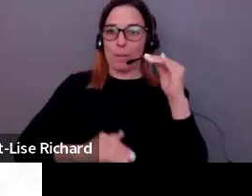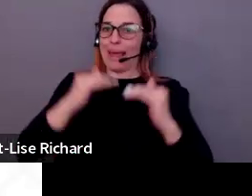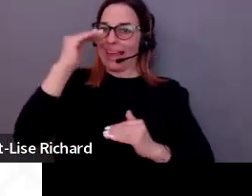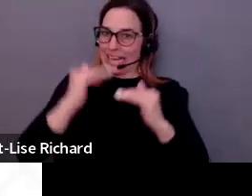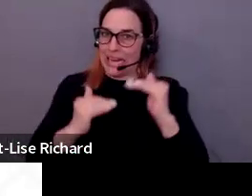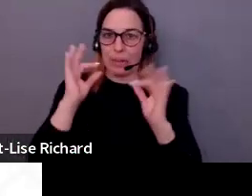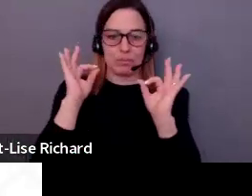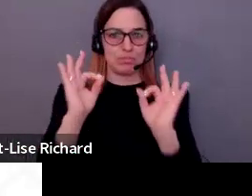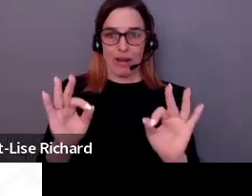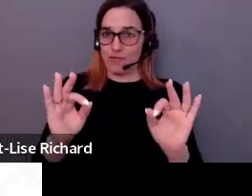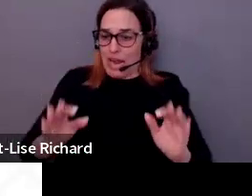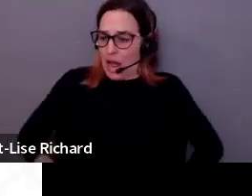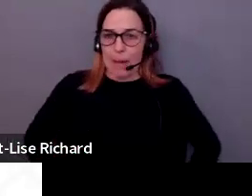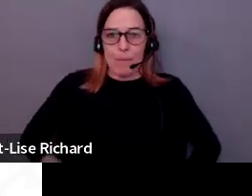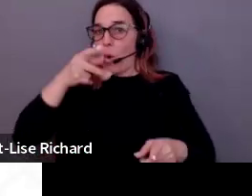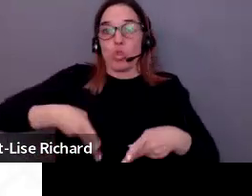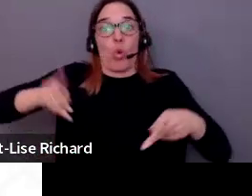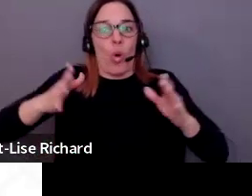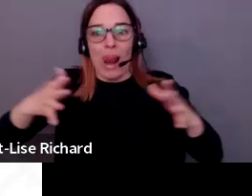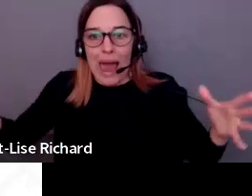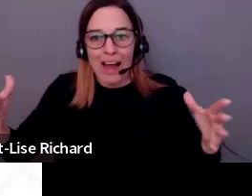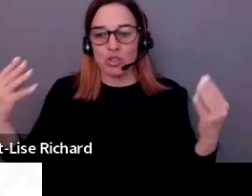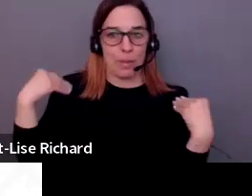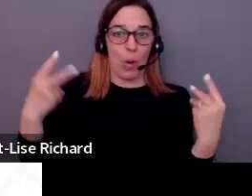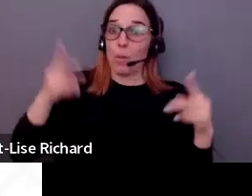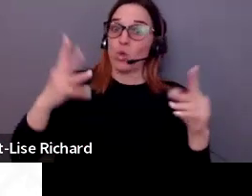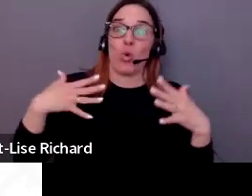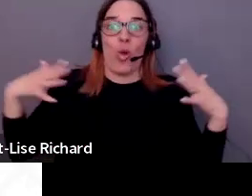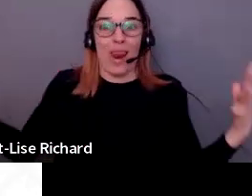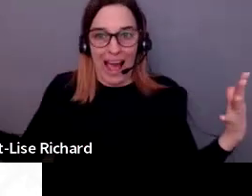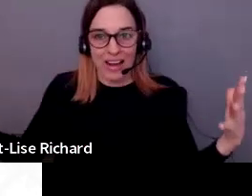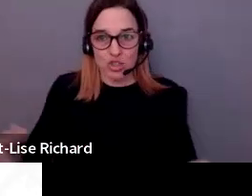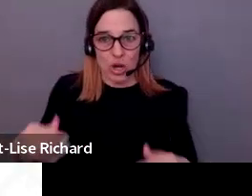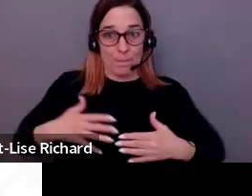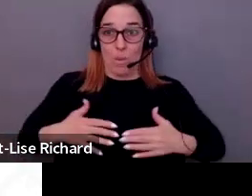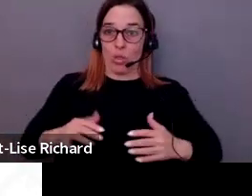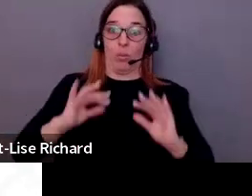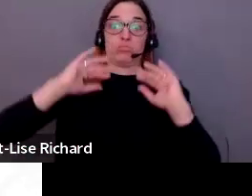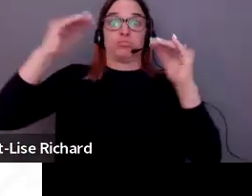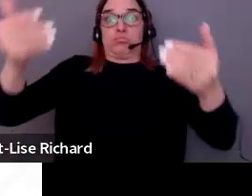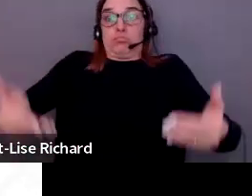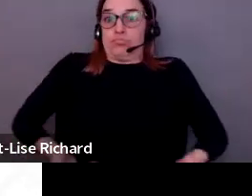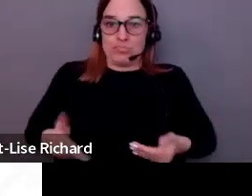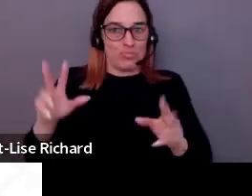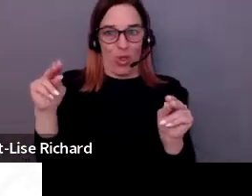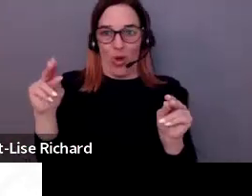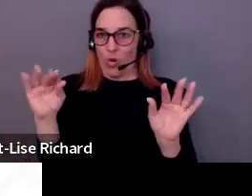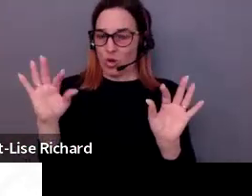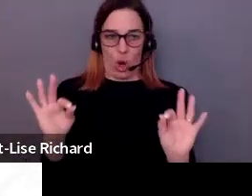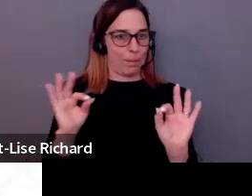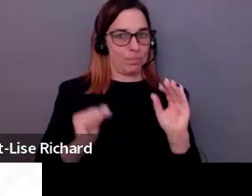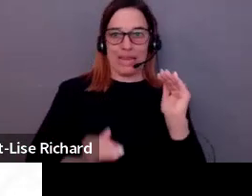trop prononcées, on n'a pas les épaules trop prononcées, on n'a pas une poitrine généreuse.